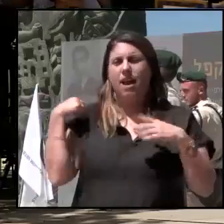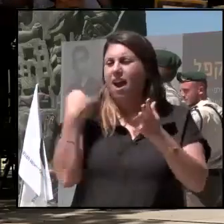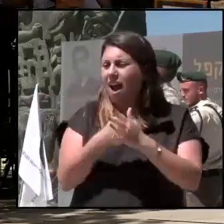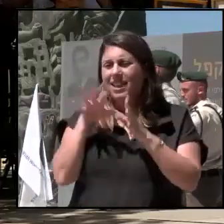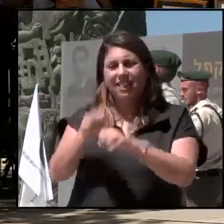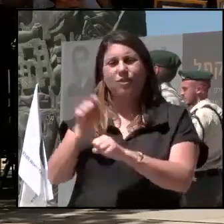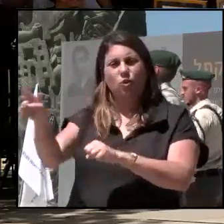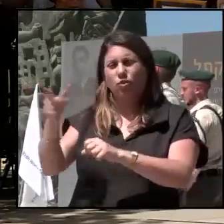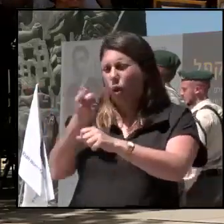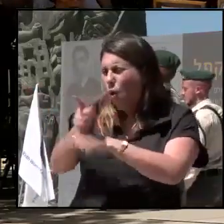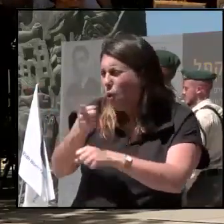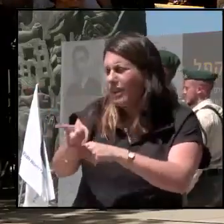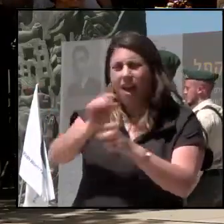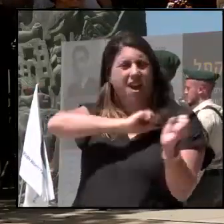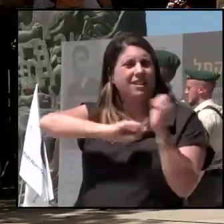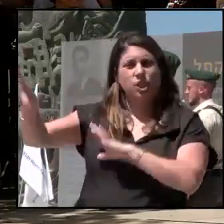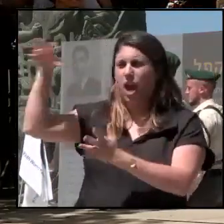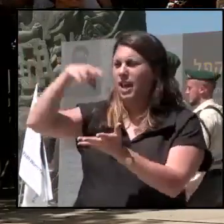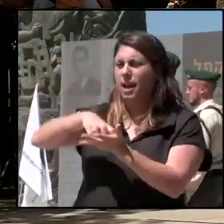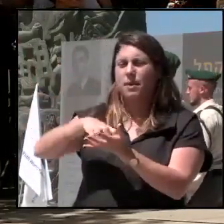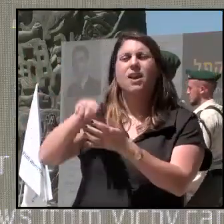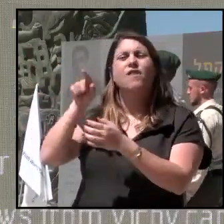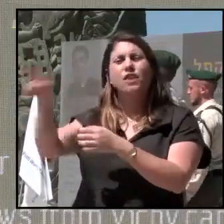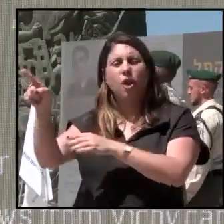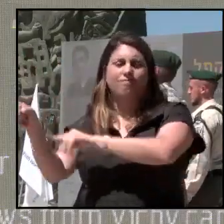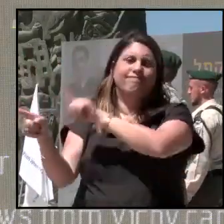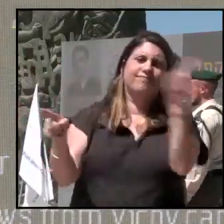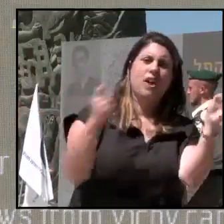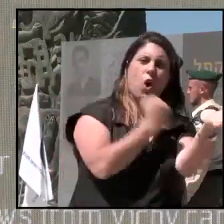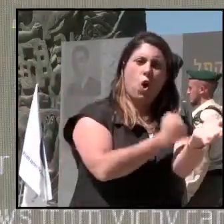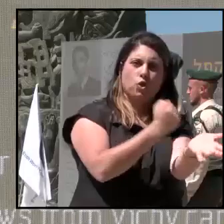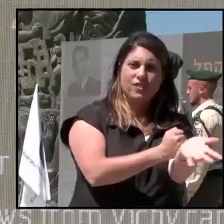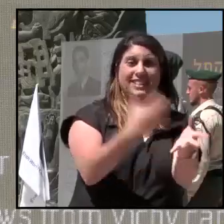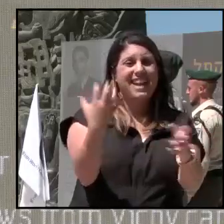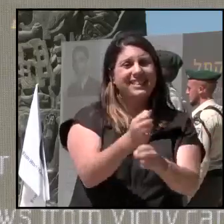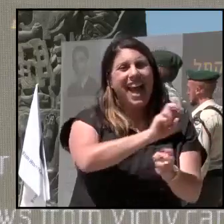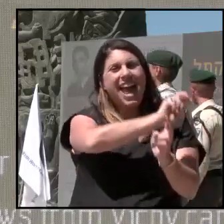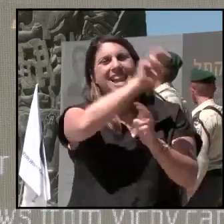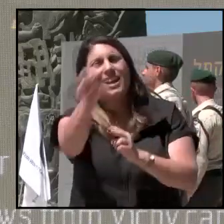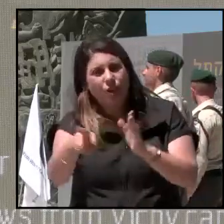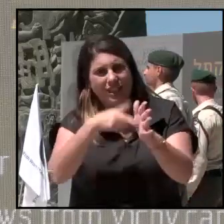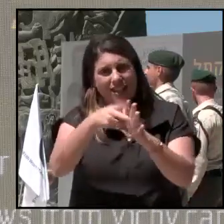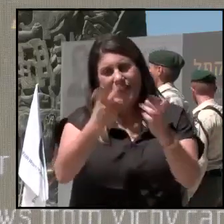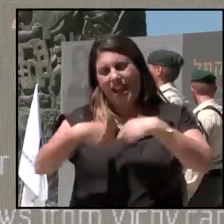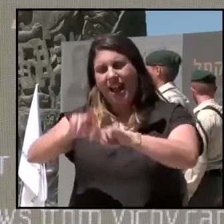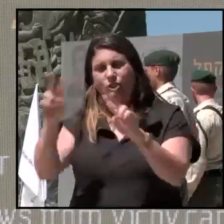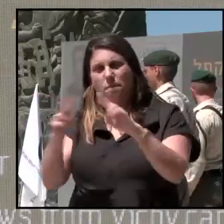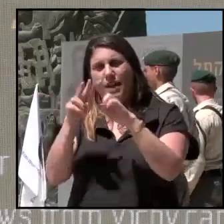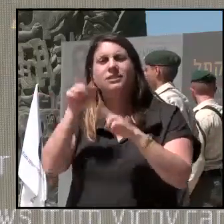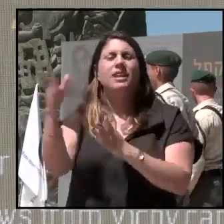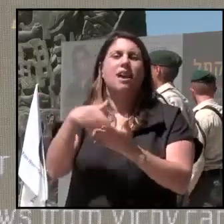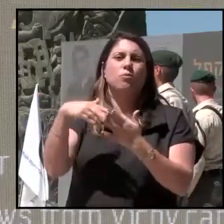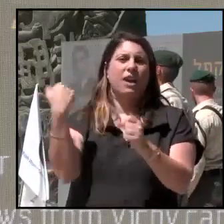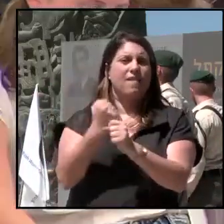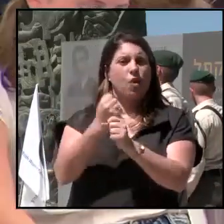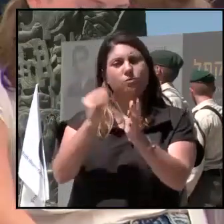שנתפס. הוא נשלח למחנה דרנסי ומשם לאושוויץ. הצליח לקפוץ מהרכבת ולחזור לפריז. שם המשיך לפעול